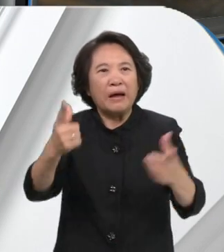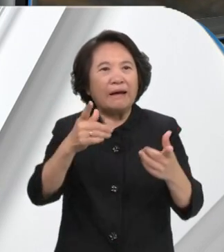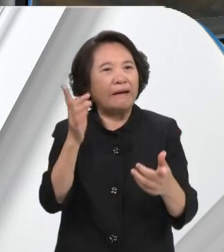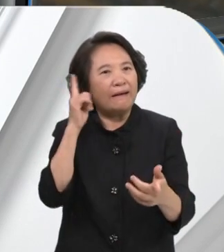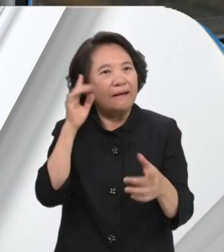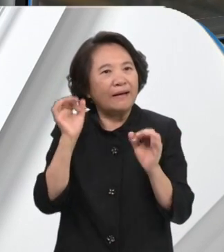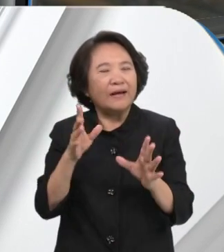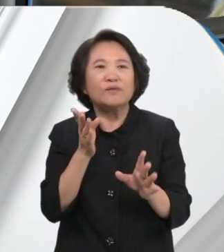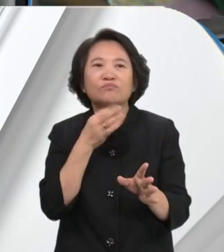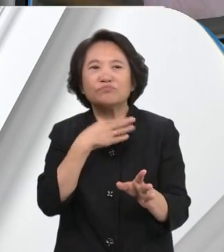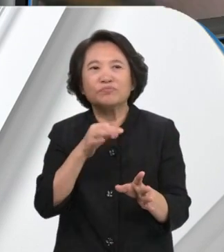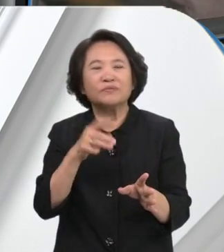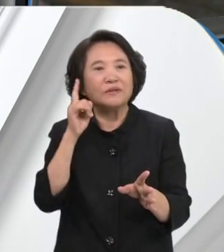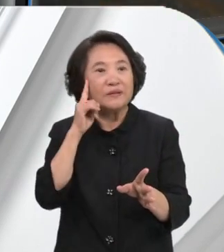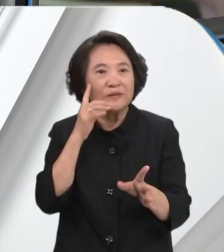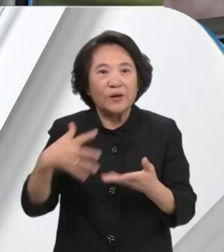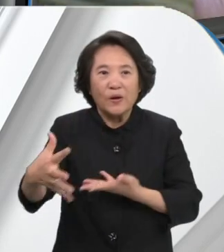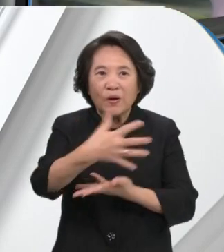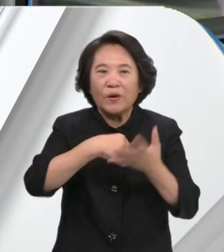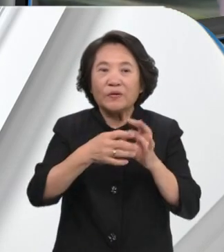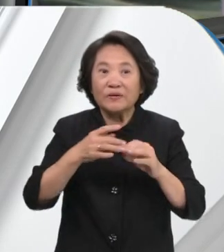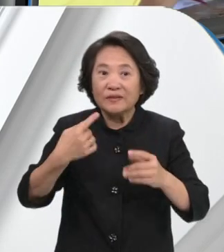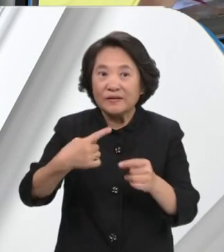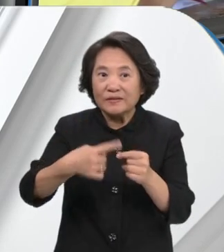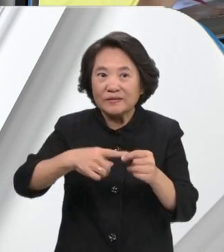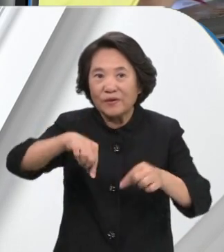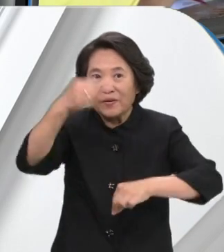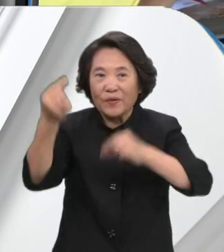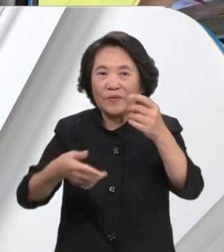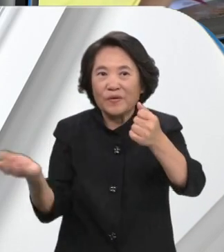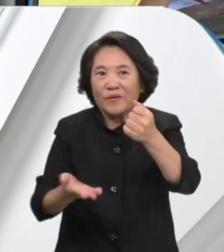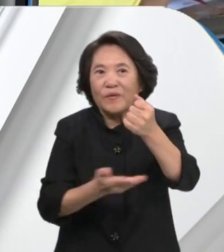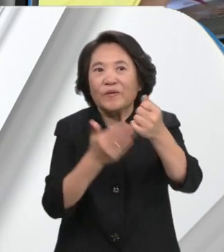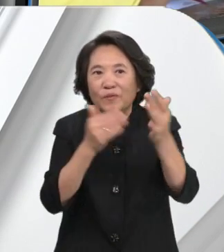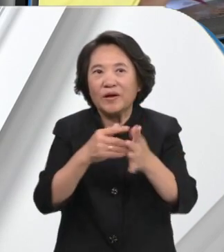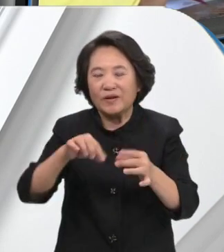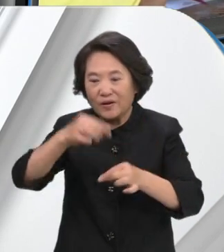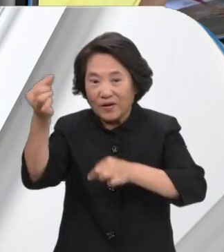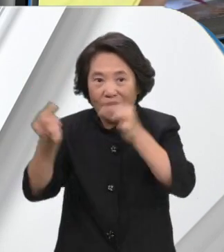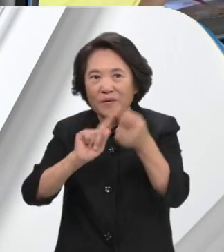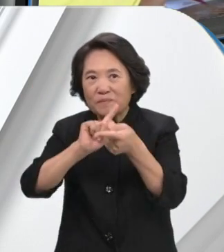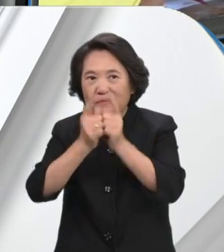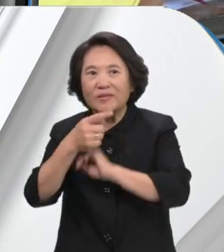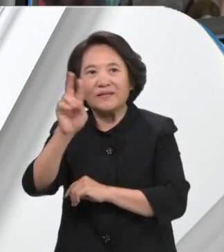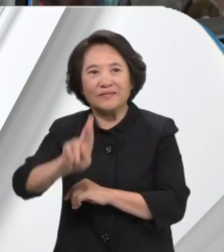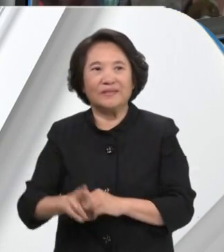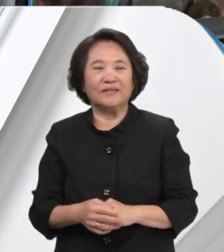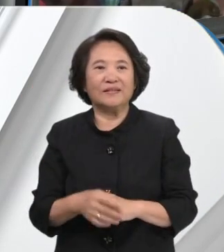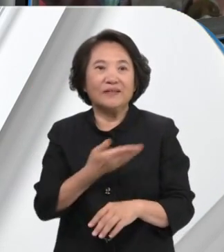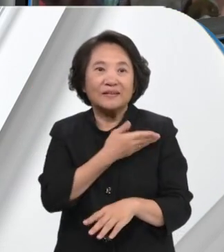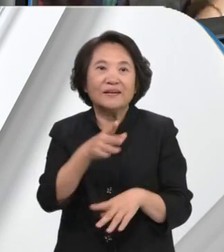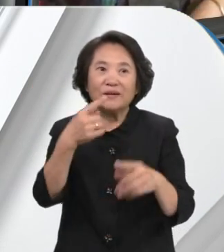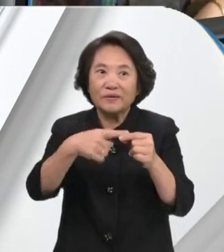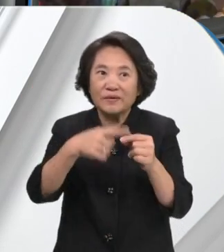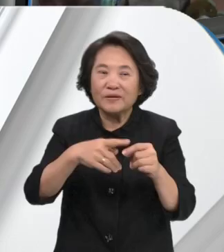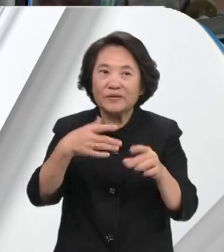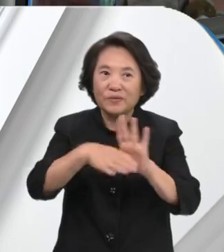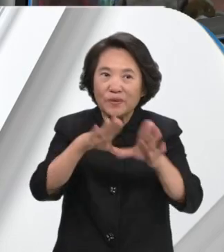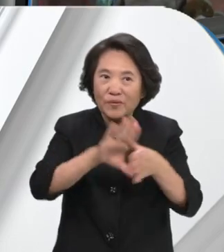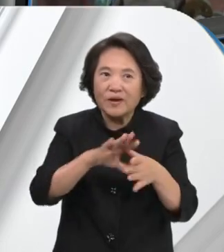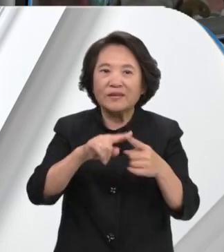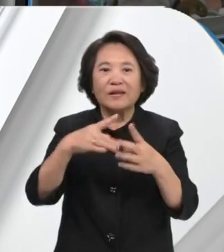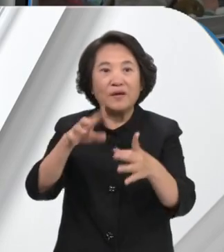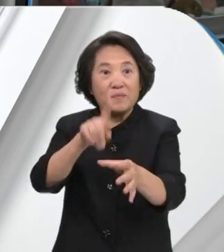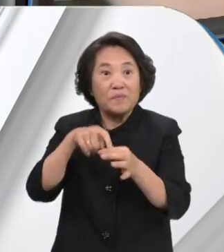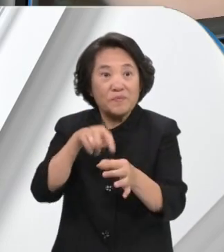好天然用禾秆做禾秆笔，不但向本民众认识禾的相关文化，也增加了农场的收